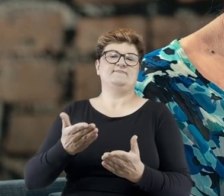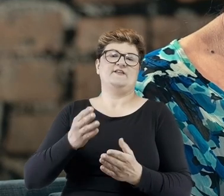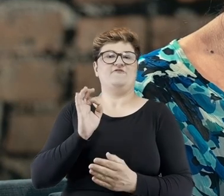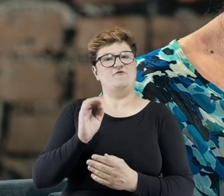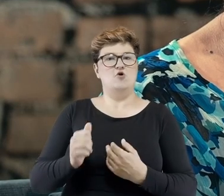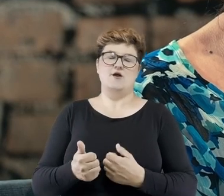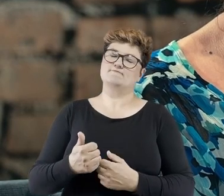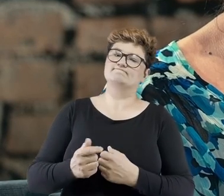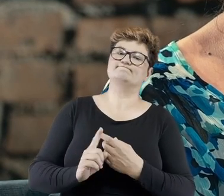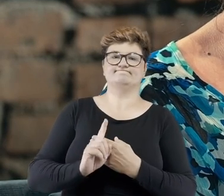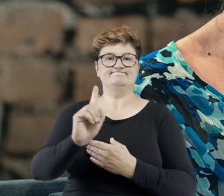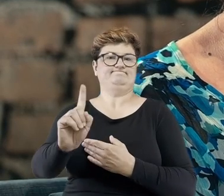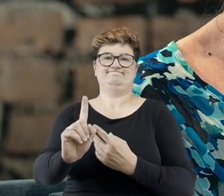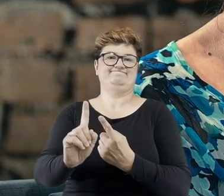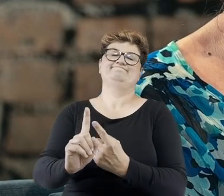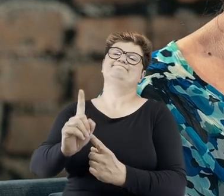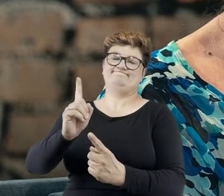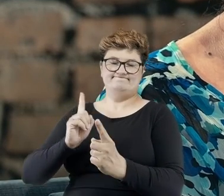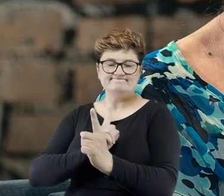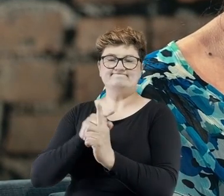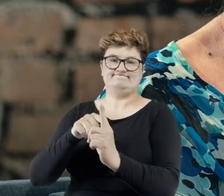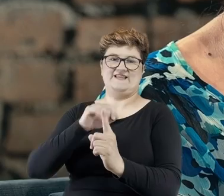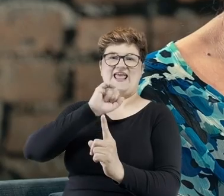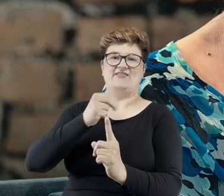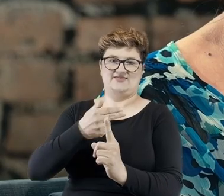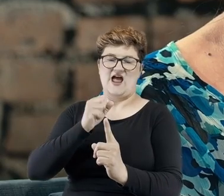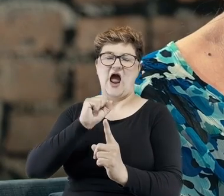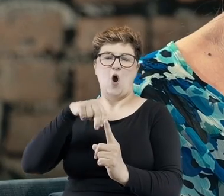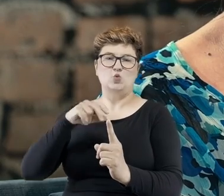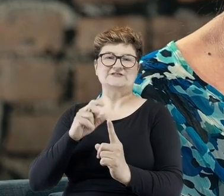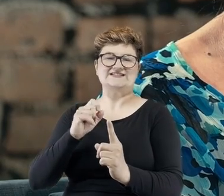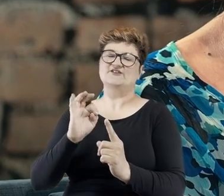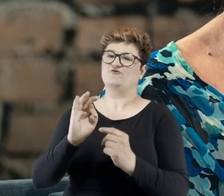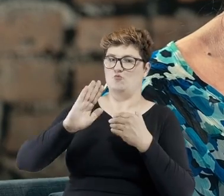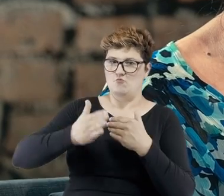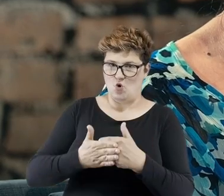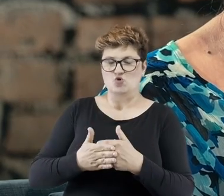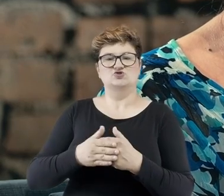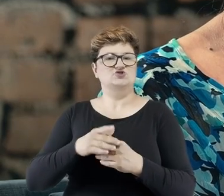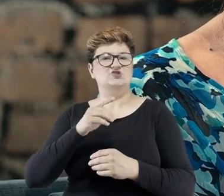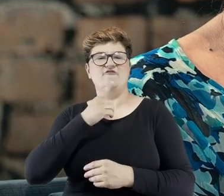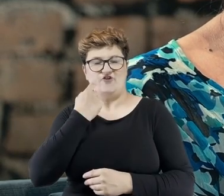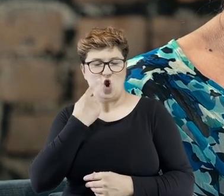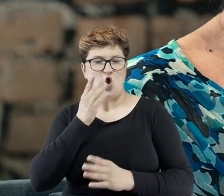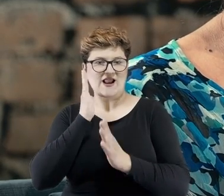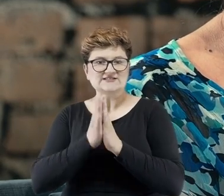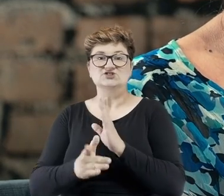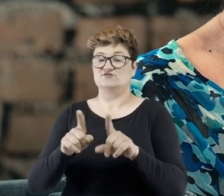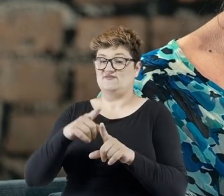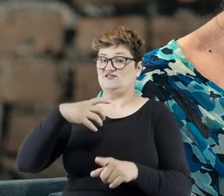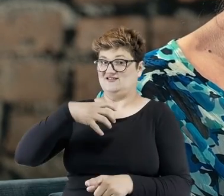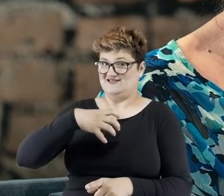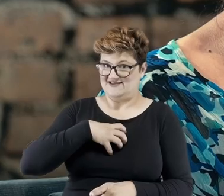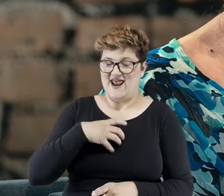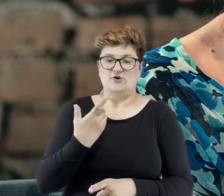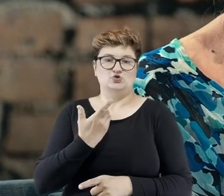pozostaje w cieniu swojego męża, Jana Augustyńskiego, zresztą znakomitego filologa klasycznego, dyrektora słynnego